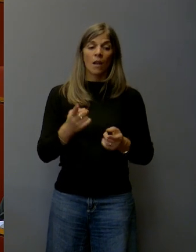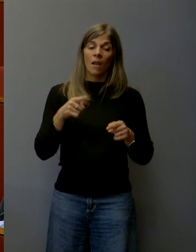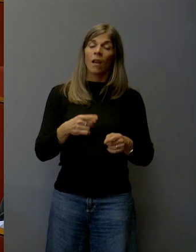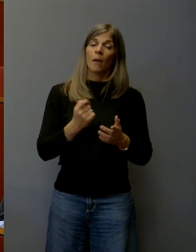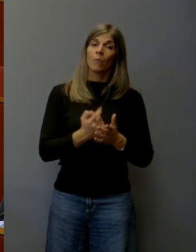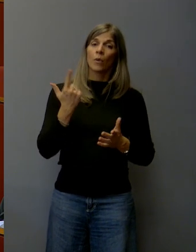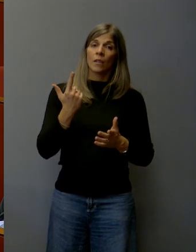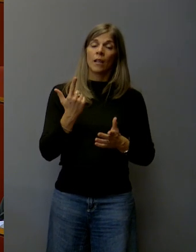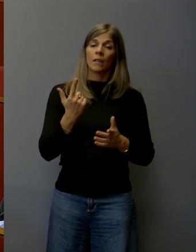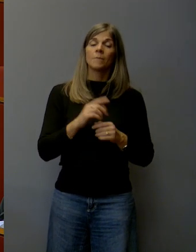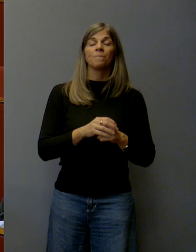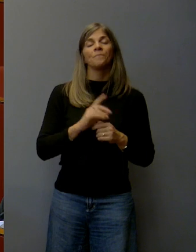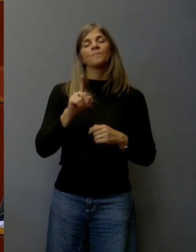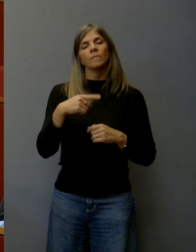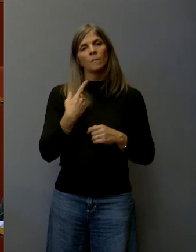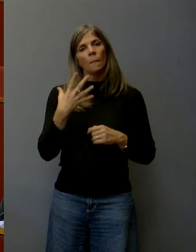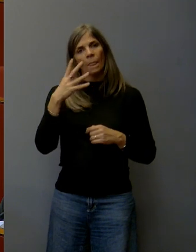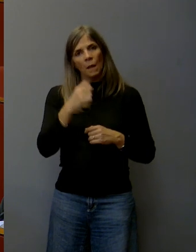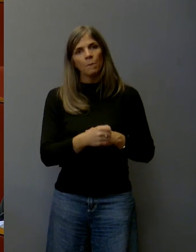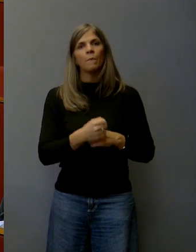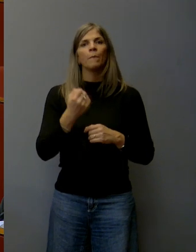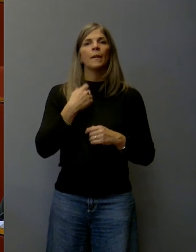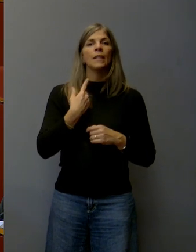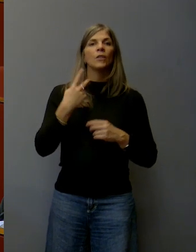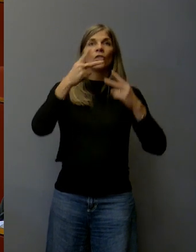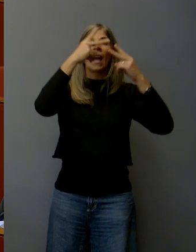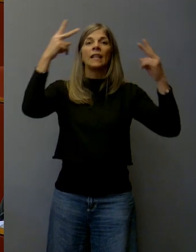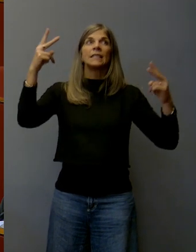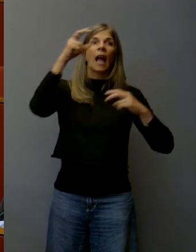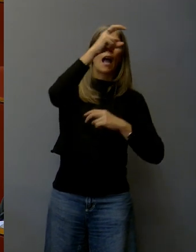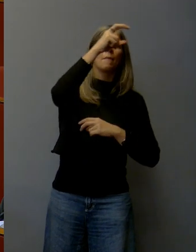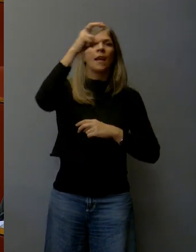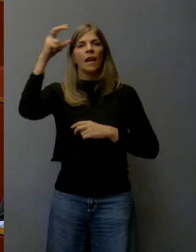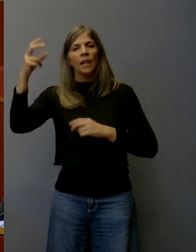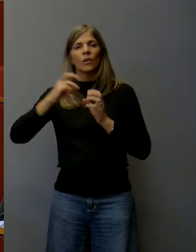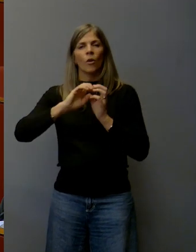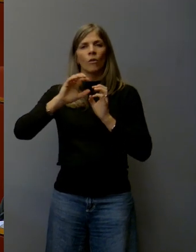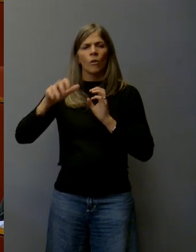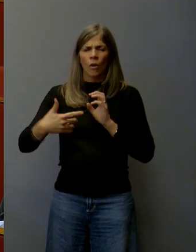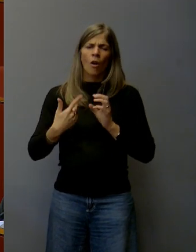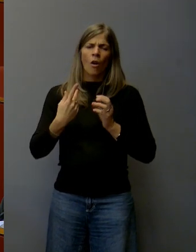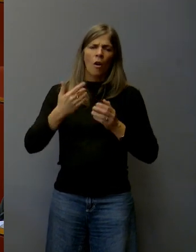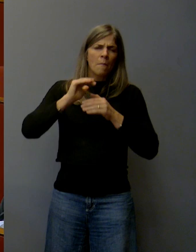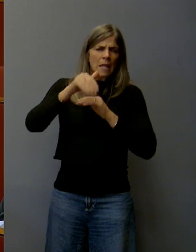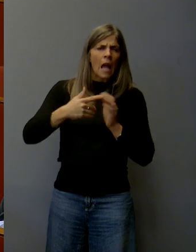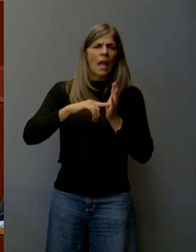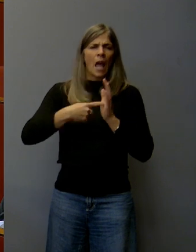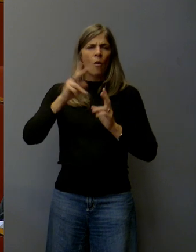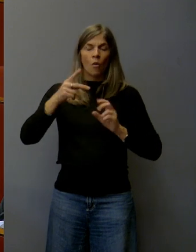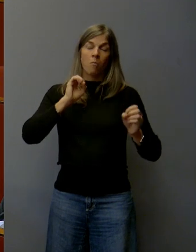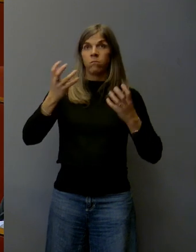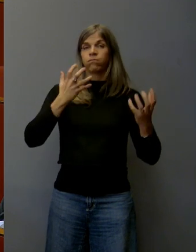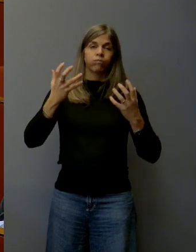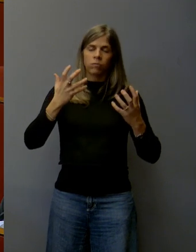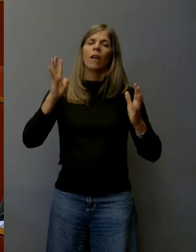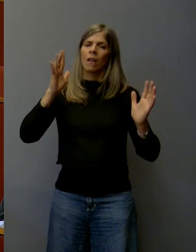poi capisco che c'è Sky metro e tutti i grandi finanziamenti da milioni di euro che sono sicuramente più stimolanti però